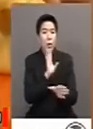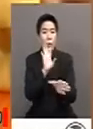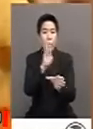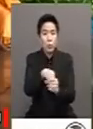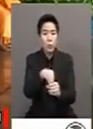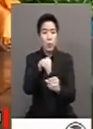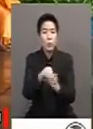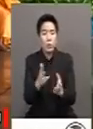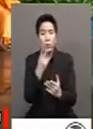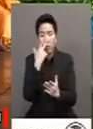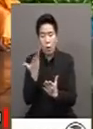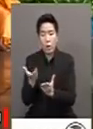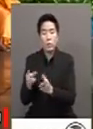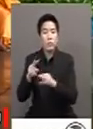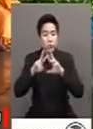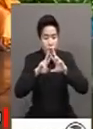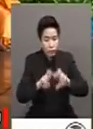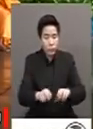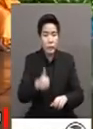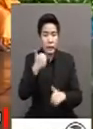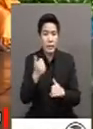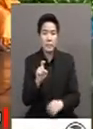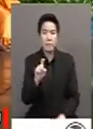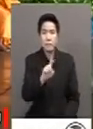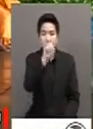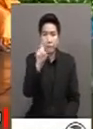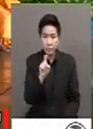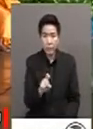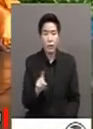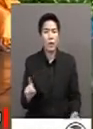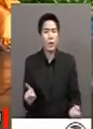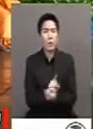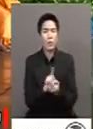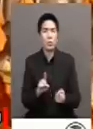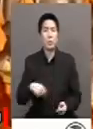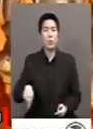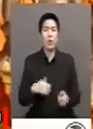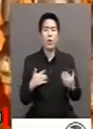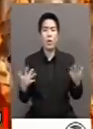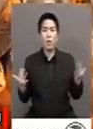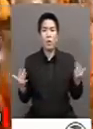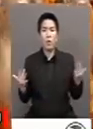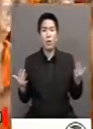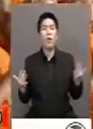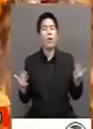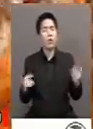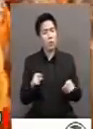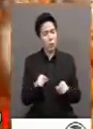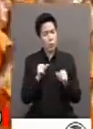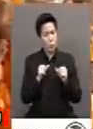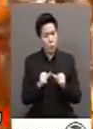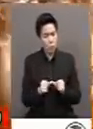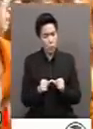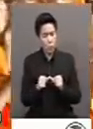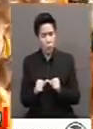วัดถึงจะสามารถขอหมายค้นได้นะครับ ค่ะคือนี่ยังเป็นคำถามสำคัญที่สังคมก็ยังคงเฝ้ารอคำตอบนะคะว่าสุดท้ายนี่พระธรรมชโยอยู่ที่ไหน